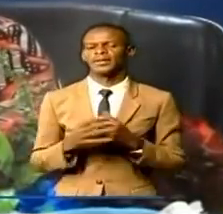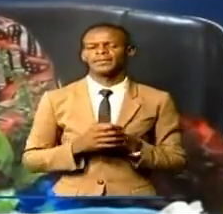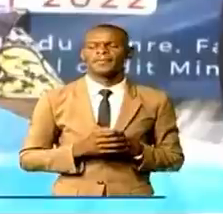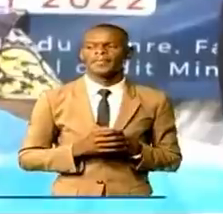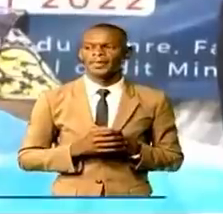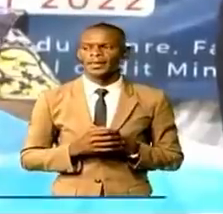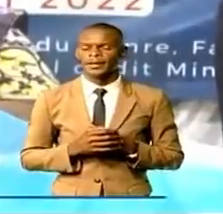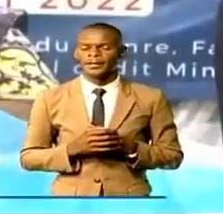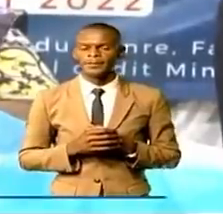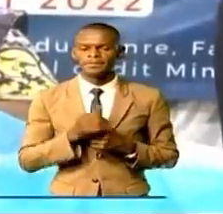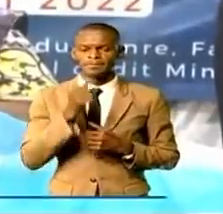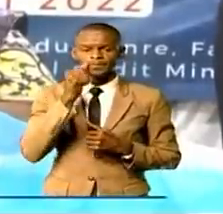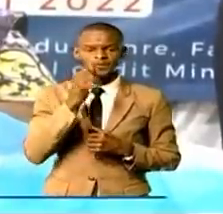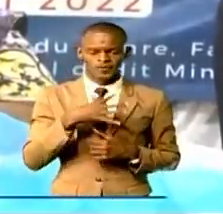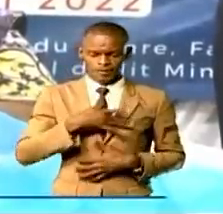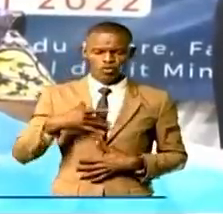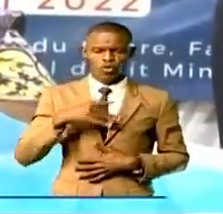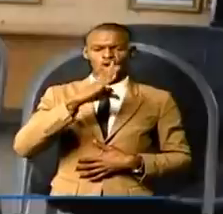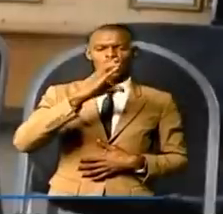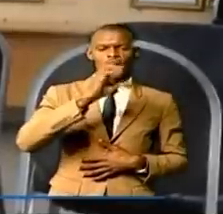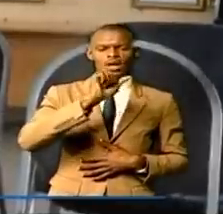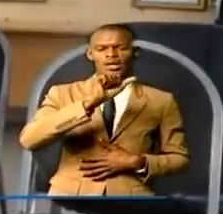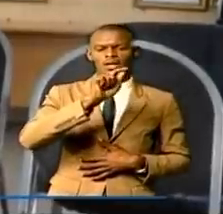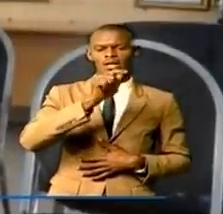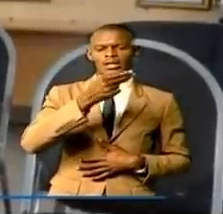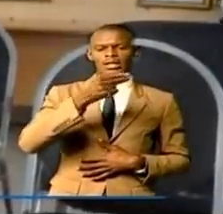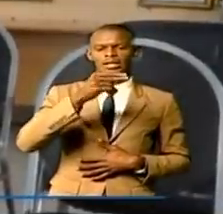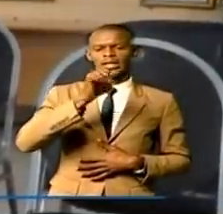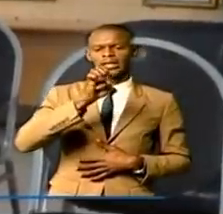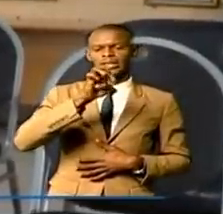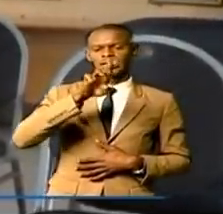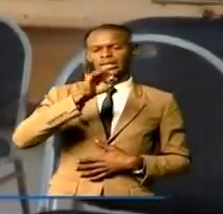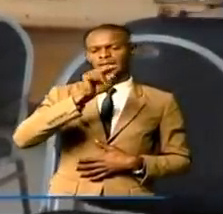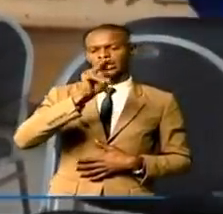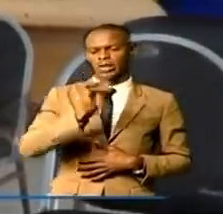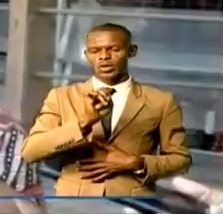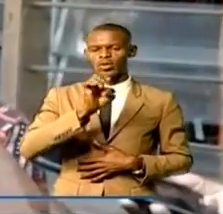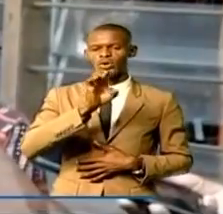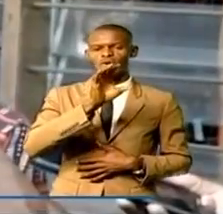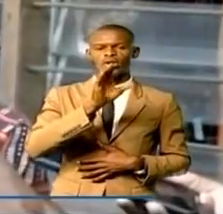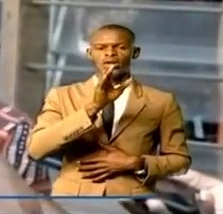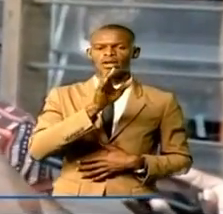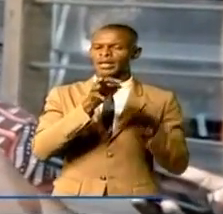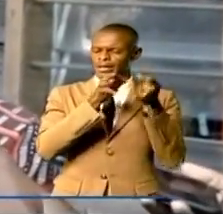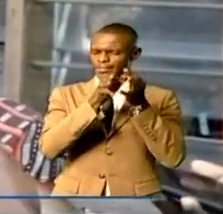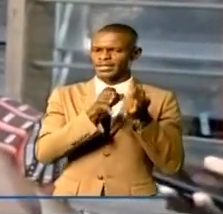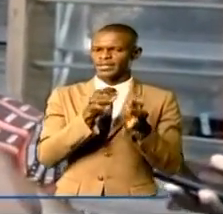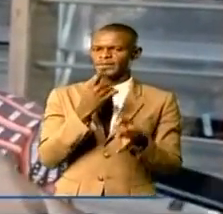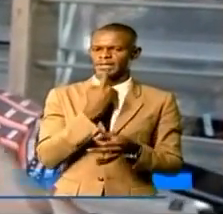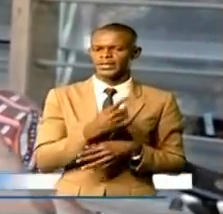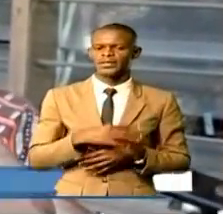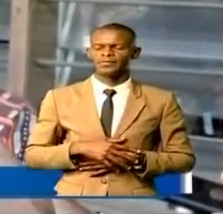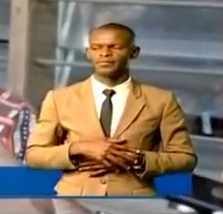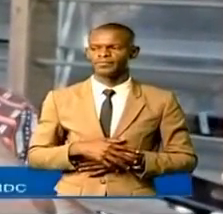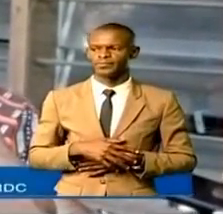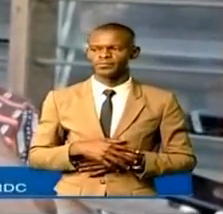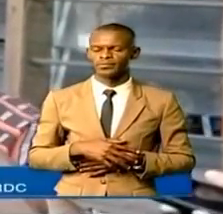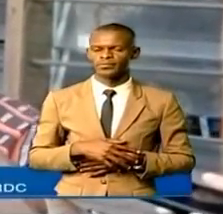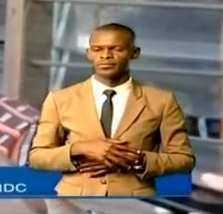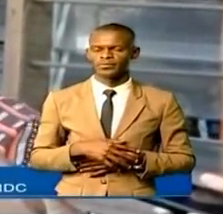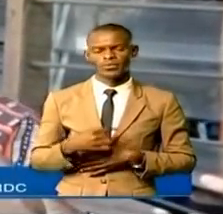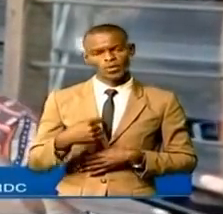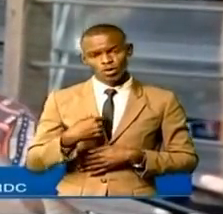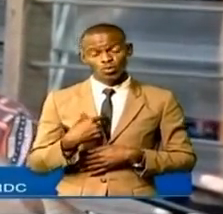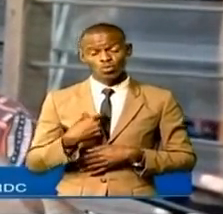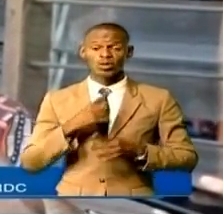du plaidoyer qui est mené en RDC depuis 2006 jusqu'à nos jours. J'ai parlé de ces leçons apprises.